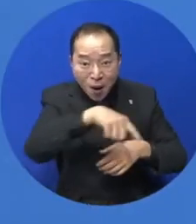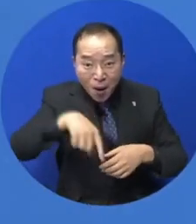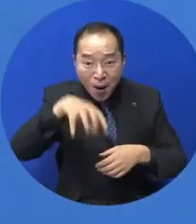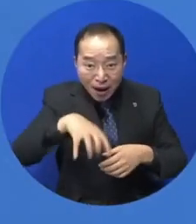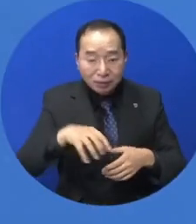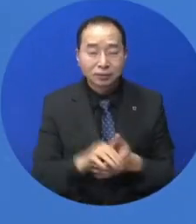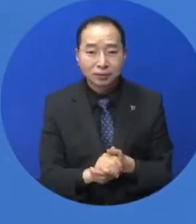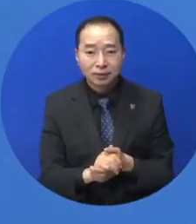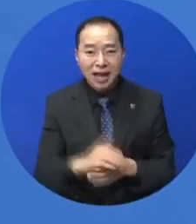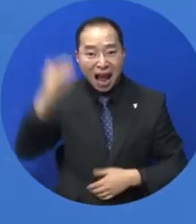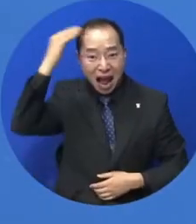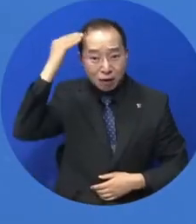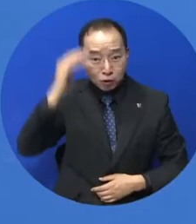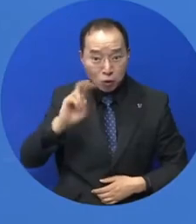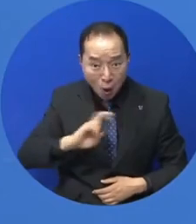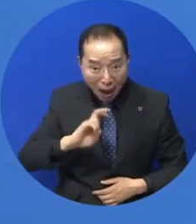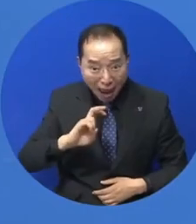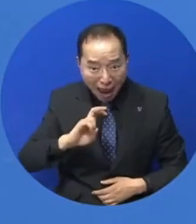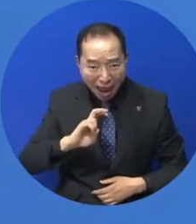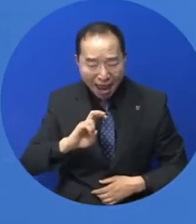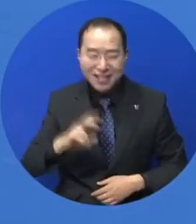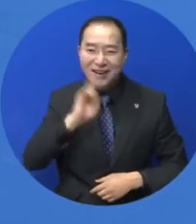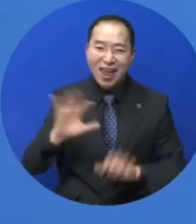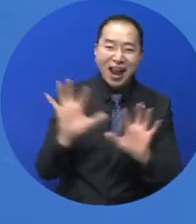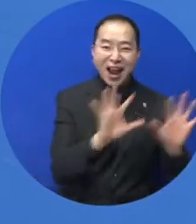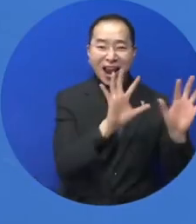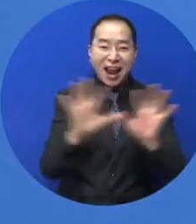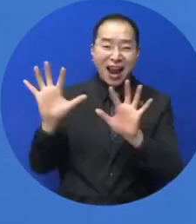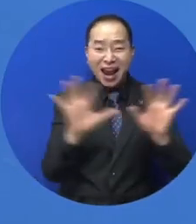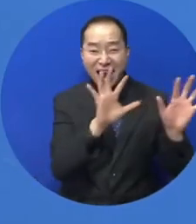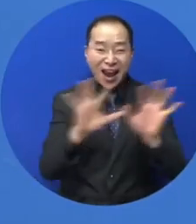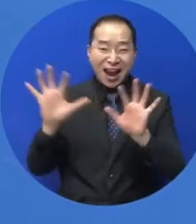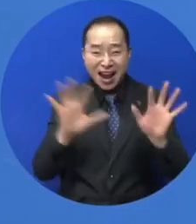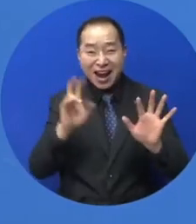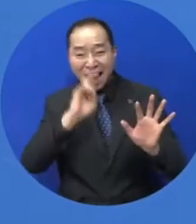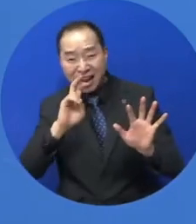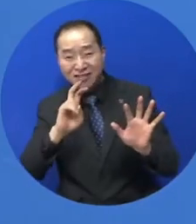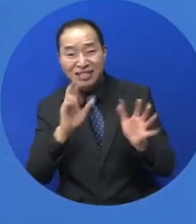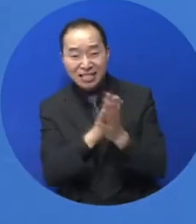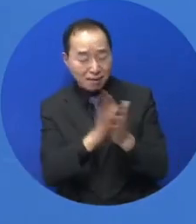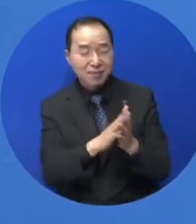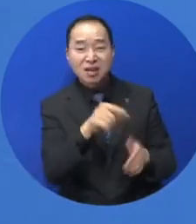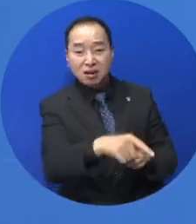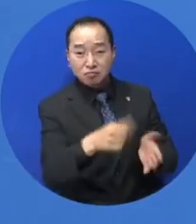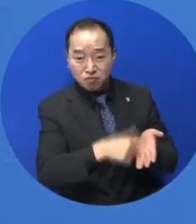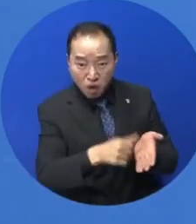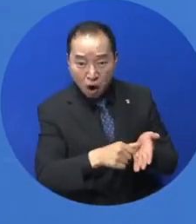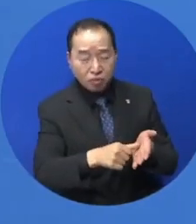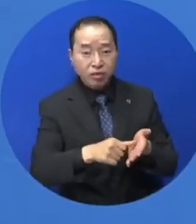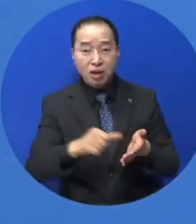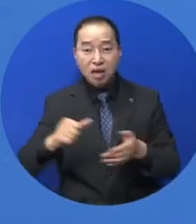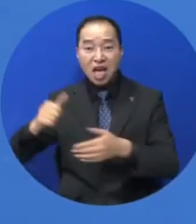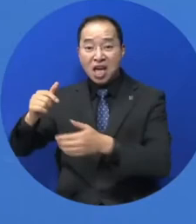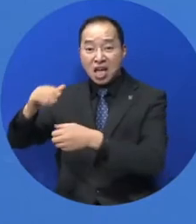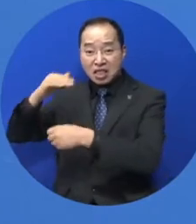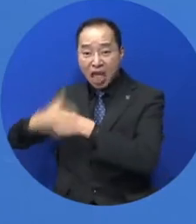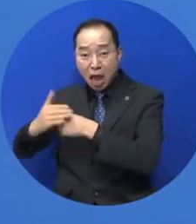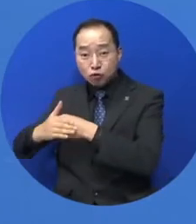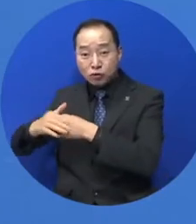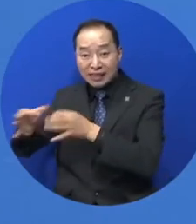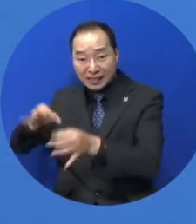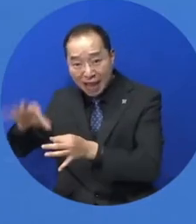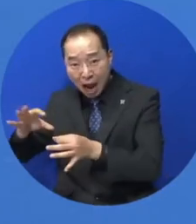남대문에서 K-POP 공연을 하면서 그 K-POP 가수들이 직접 남대문과 대구 서문시장을 방문을